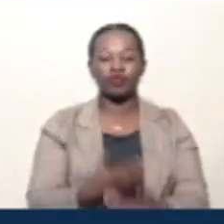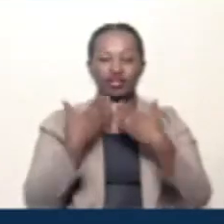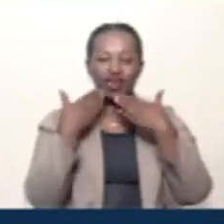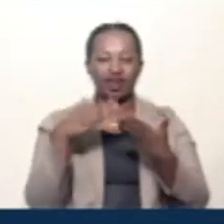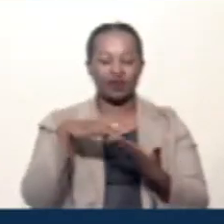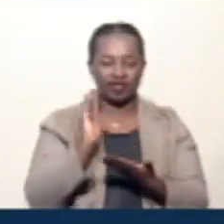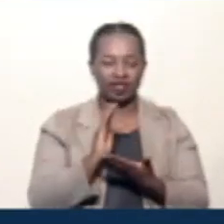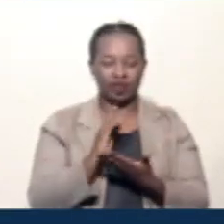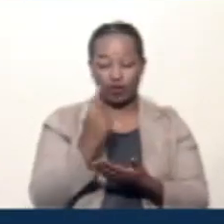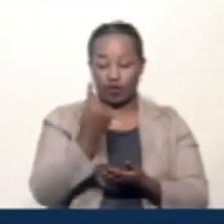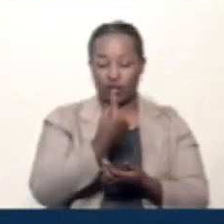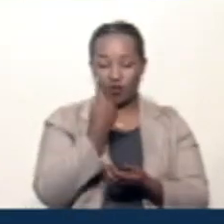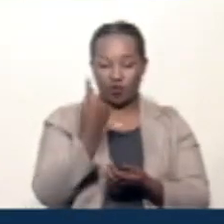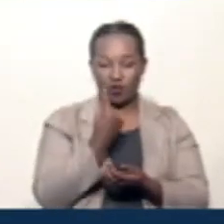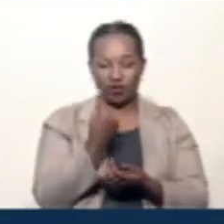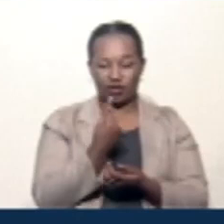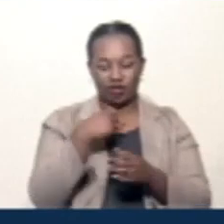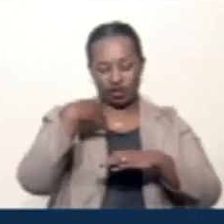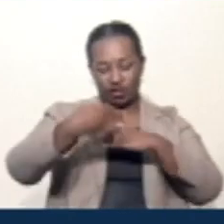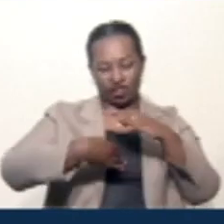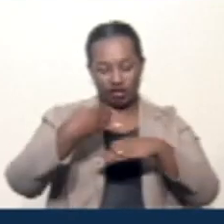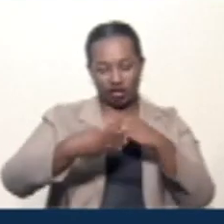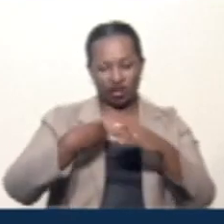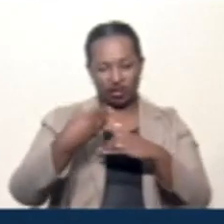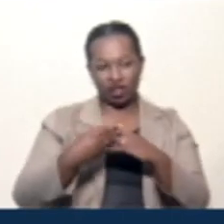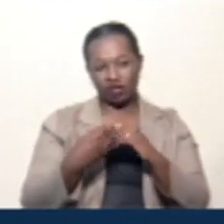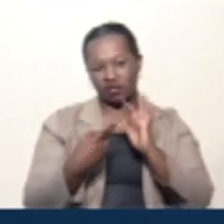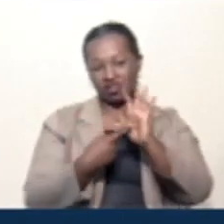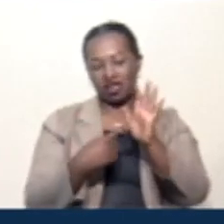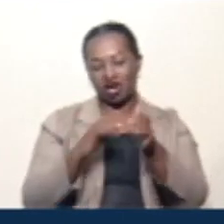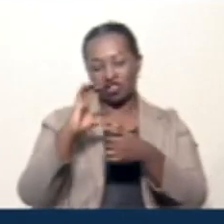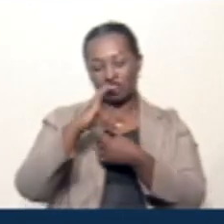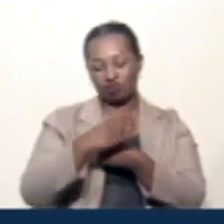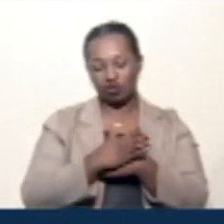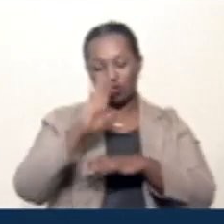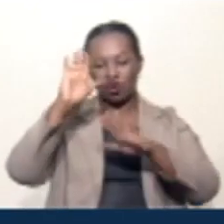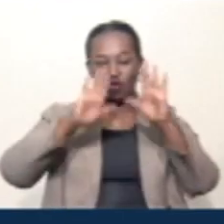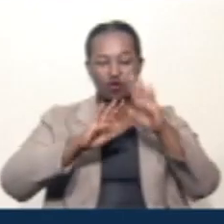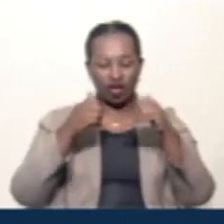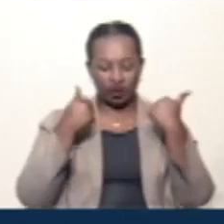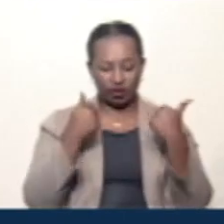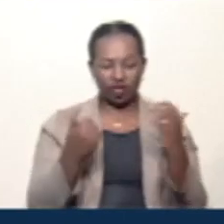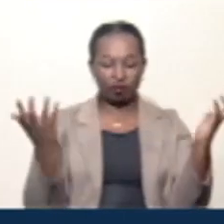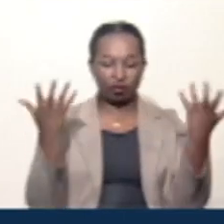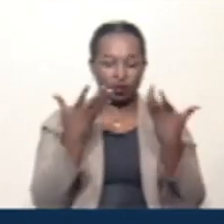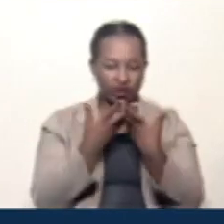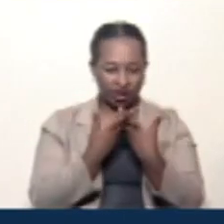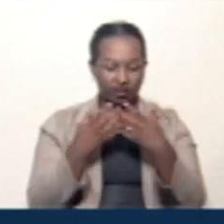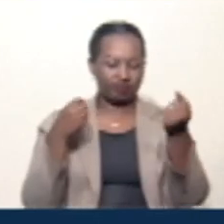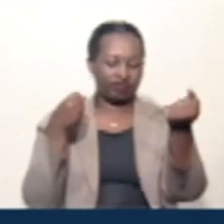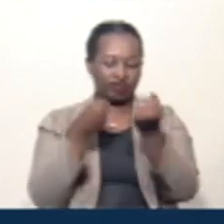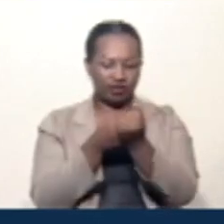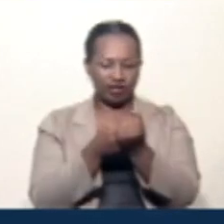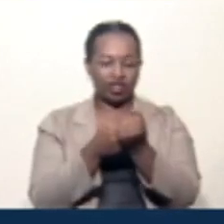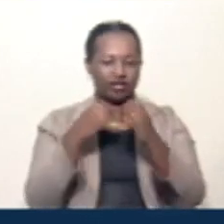Arakoze cyane. Uretse kuba inganda ndangamurage zaragize uruhare runini mu bijyanye no kuba zaranunganiye na gahunda